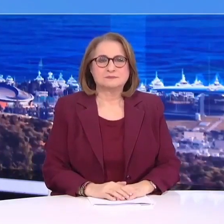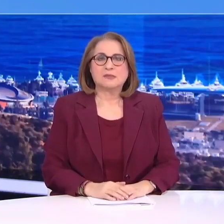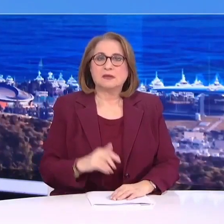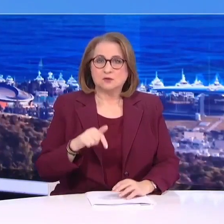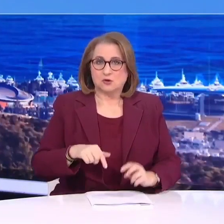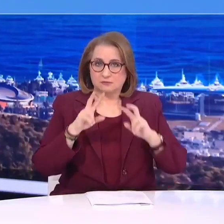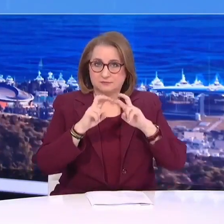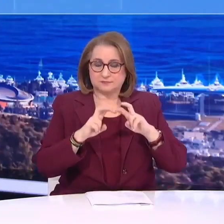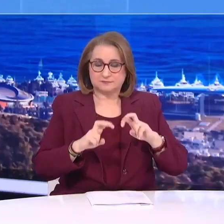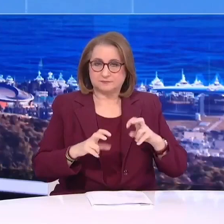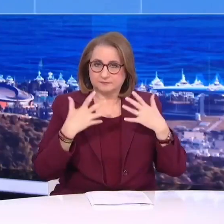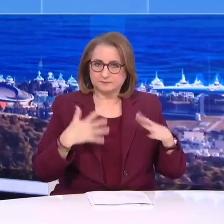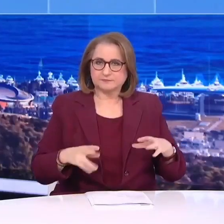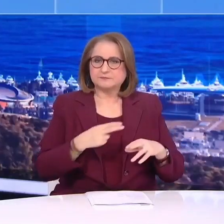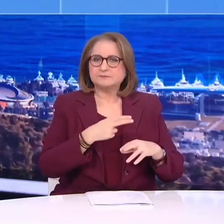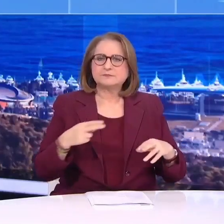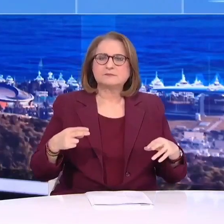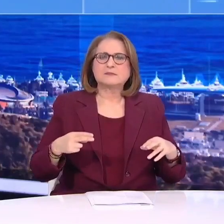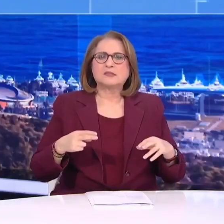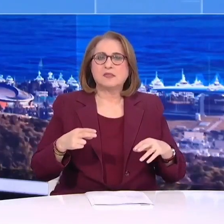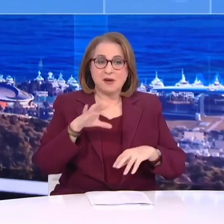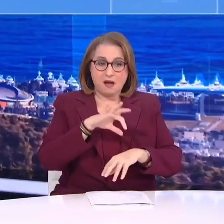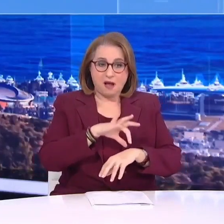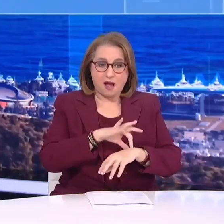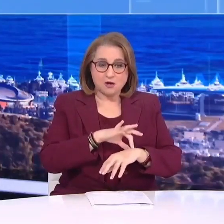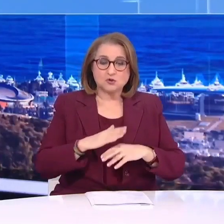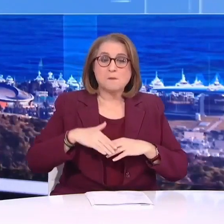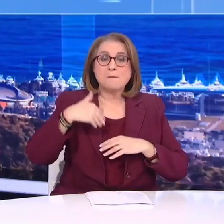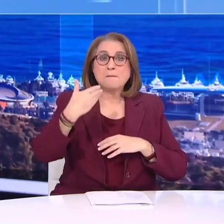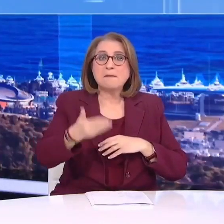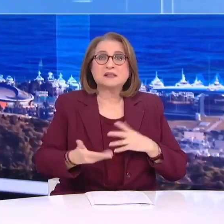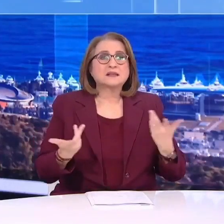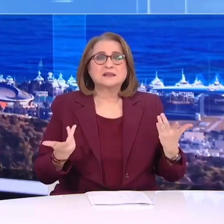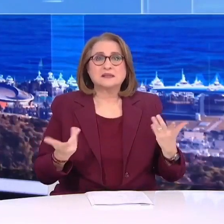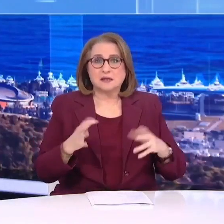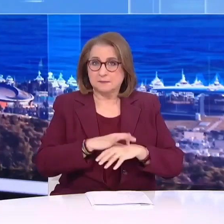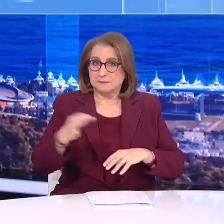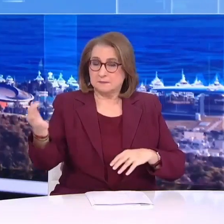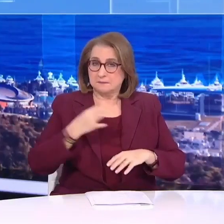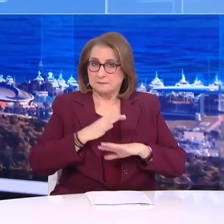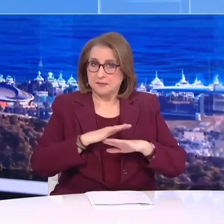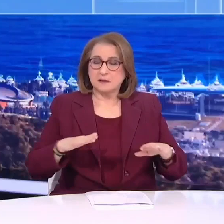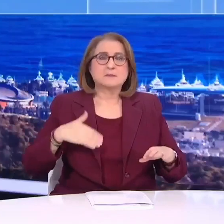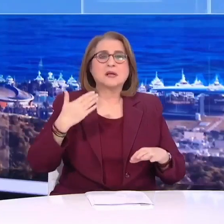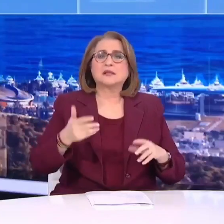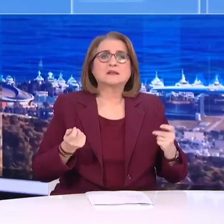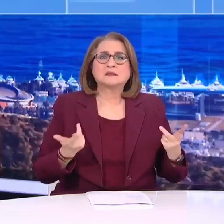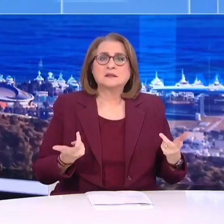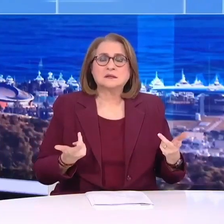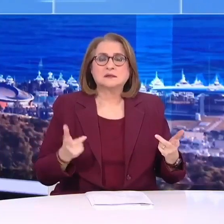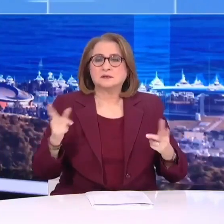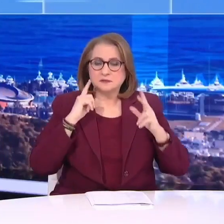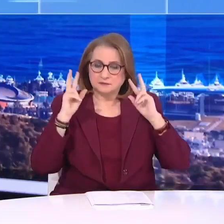εξέτασε την αντισωματική απάντηση μετά από νόσο, επιβεβαίωσε αυτό που βλέπουμε και στην κοινότητα τις τελευταίες εβδομάδες.